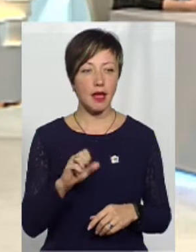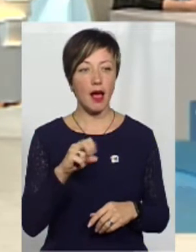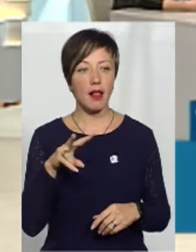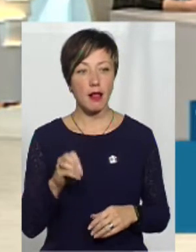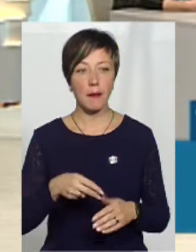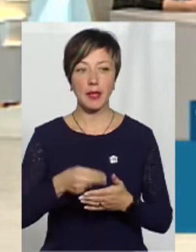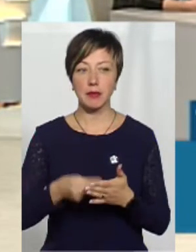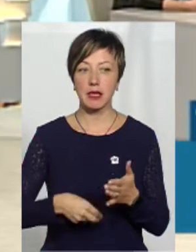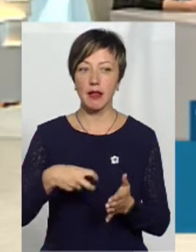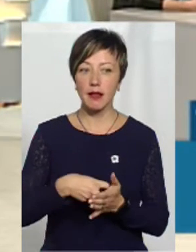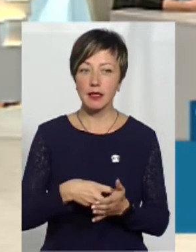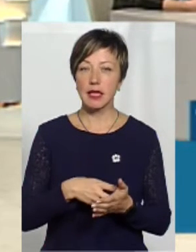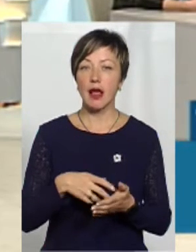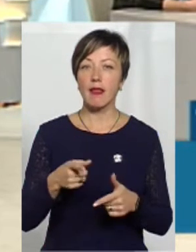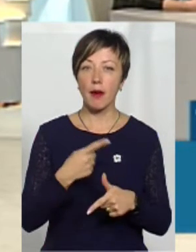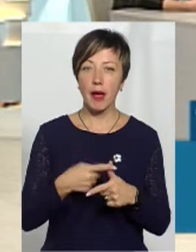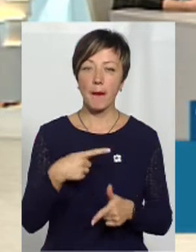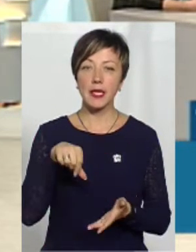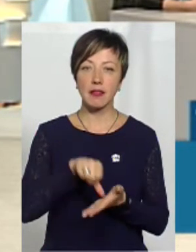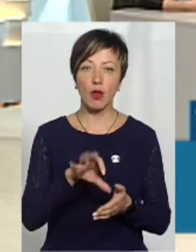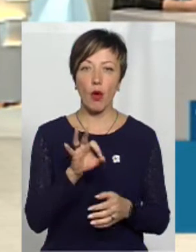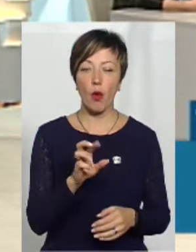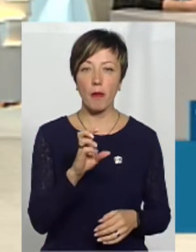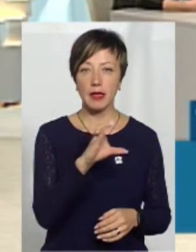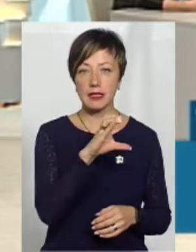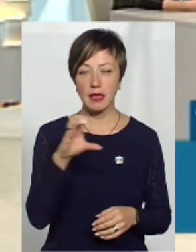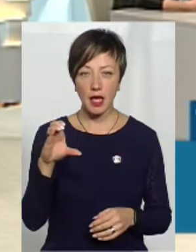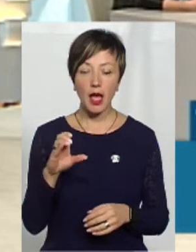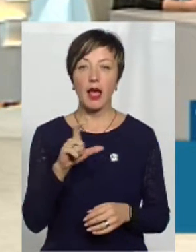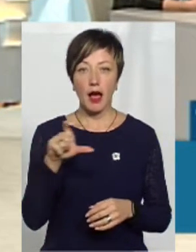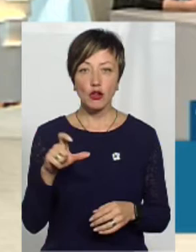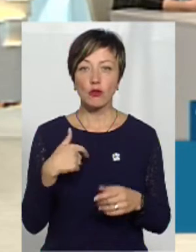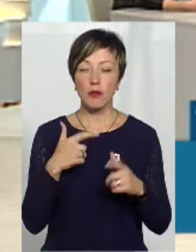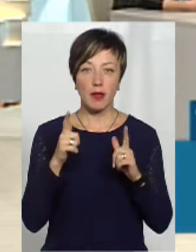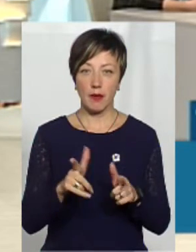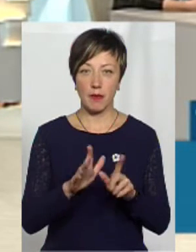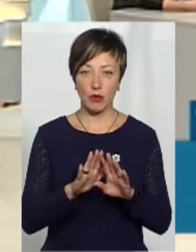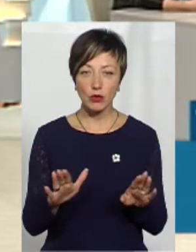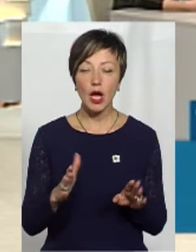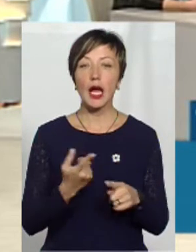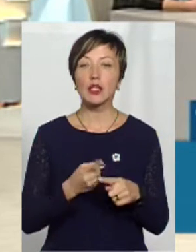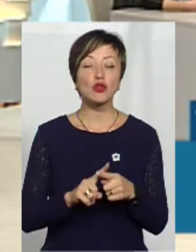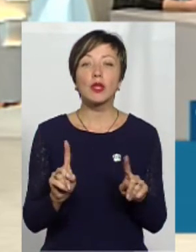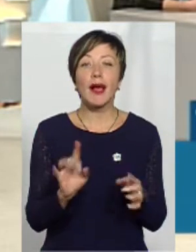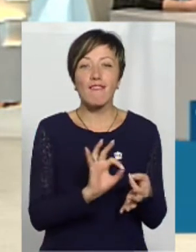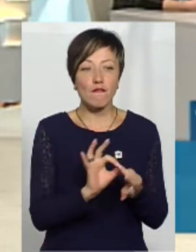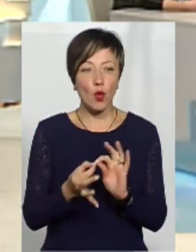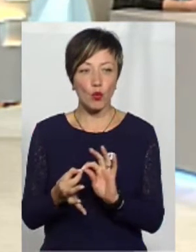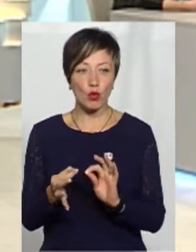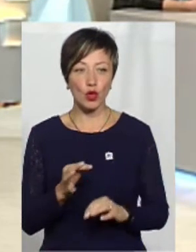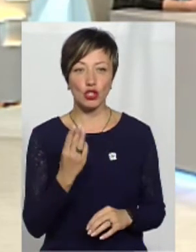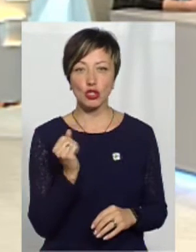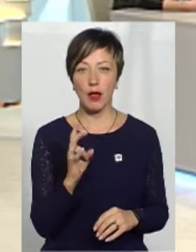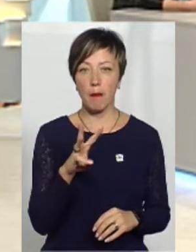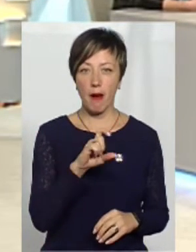ми підписали лист на ім'я представника ОБСЄ Сайдика про те, що ми її погоджуємо. Ну і, власне, що ж таке формула Штайнмайєра?